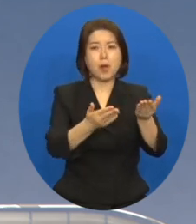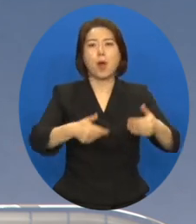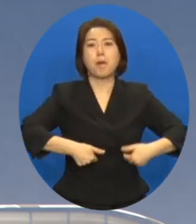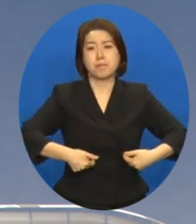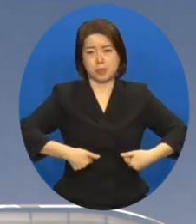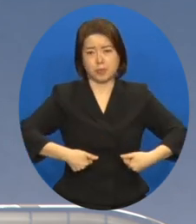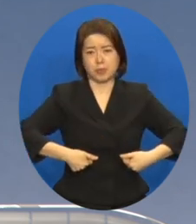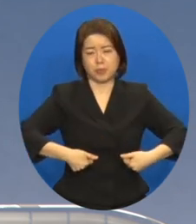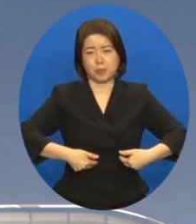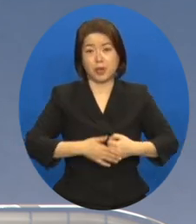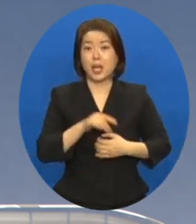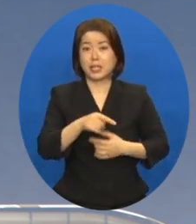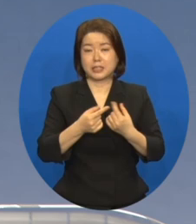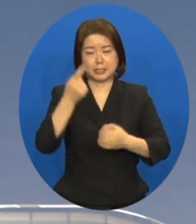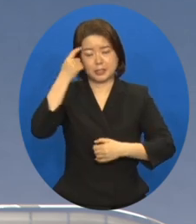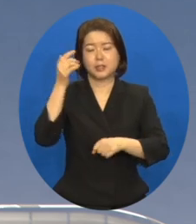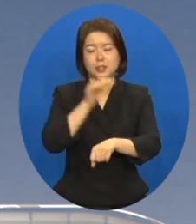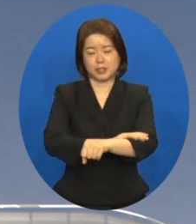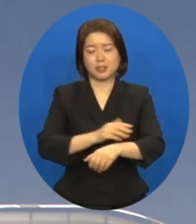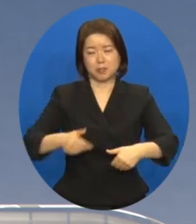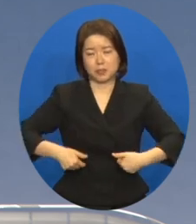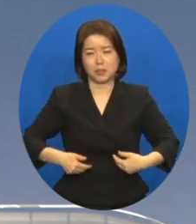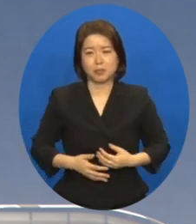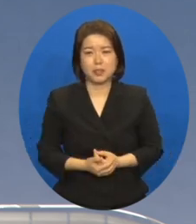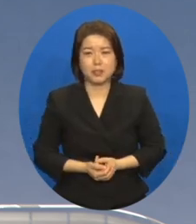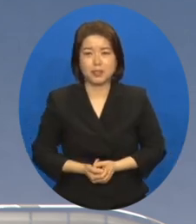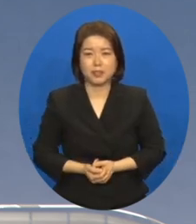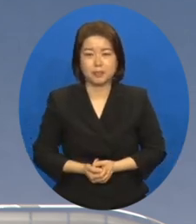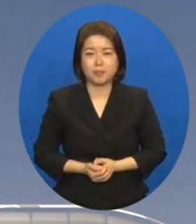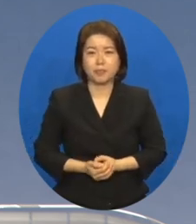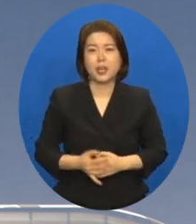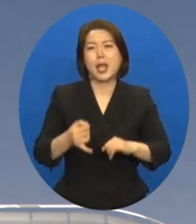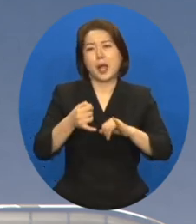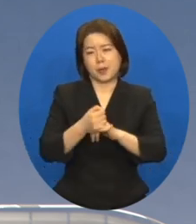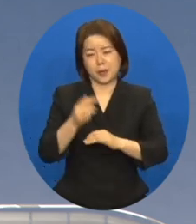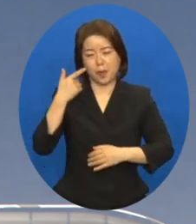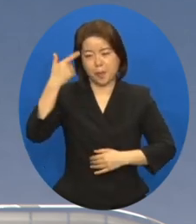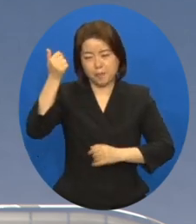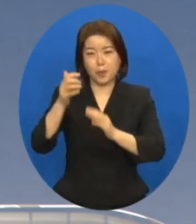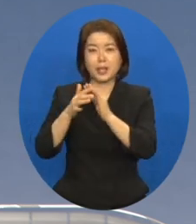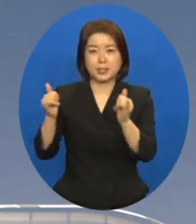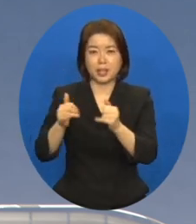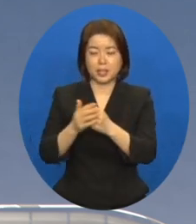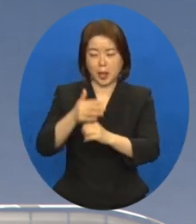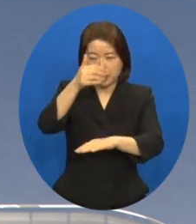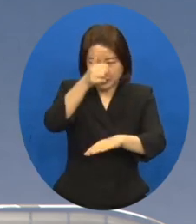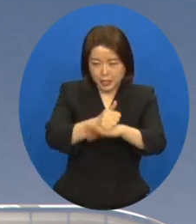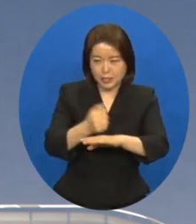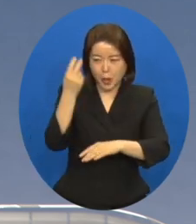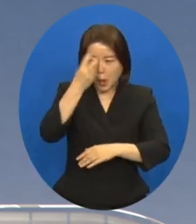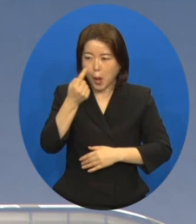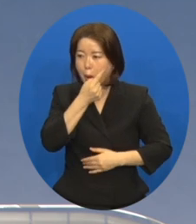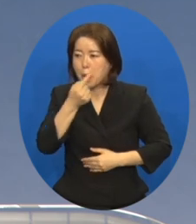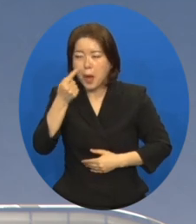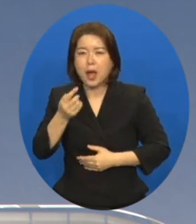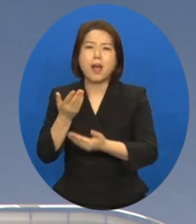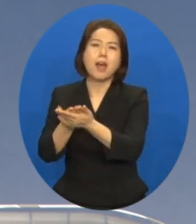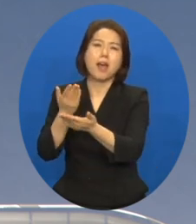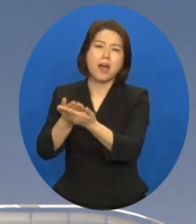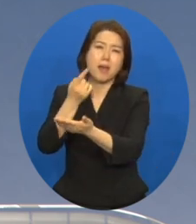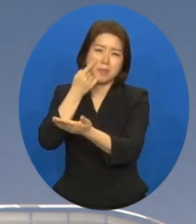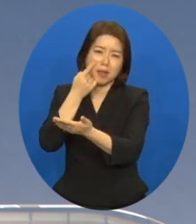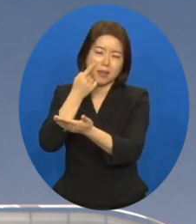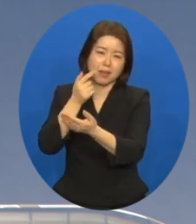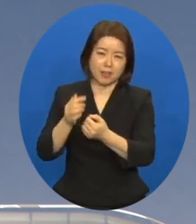아는 그런 지혜가 있어야 하고 반드시 목회자에게 최종적으로 확인을 해야 합니다.